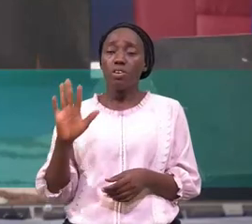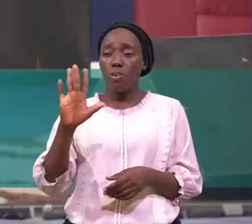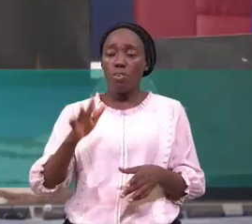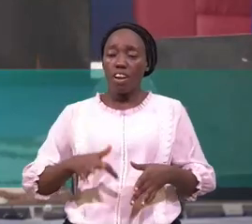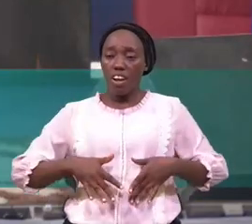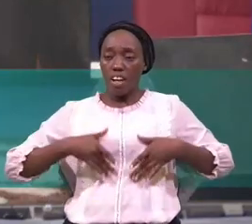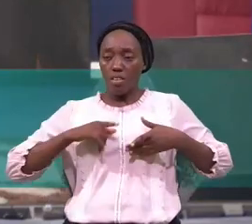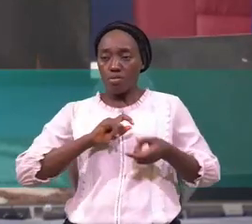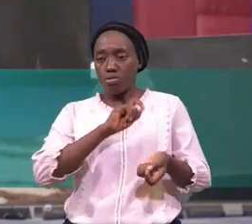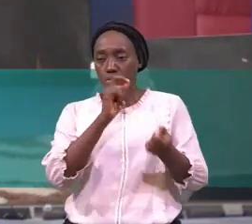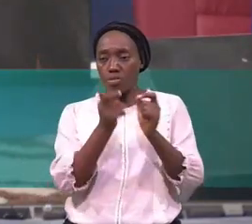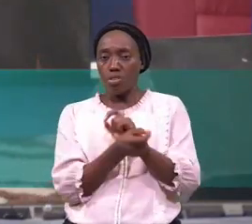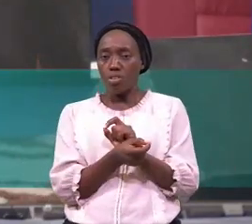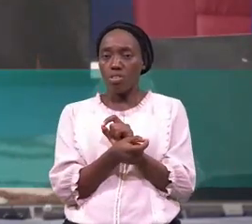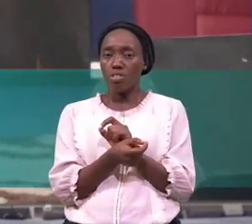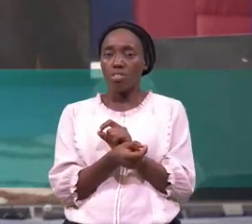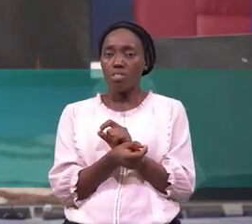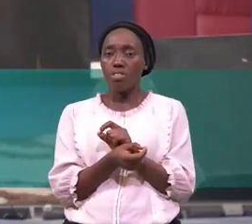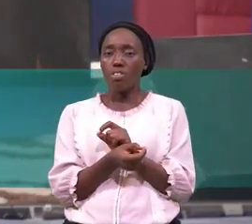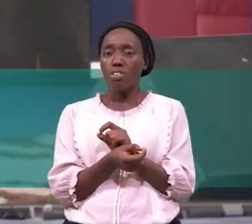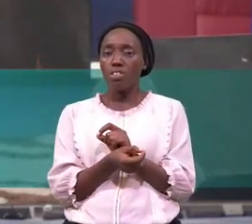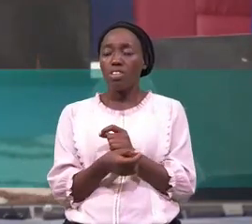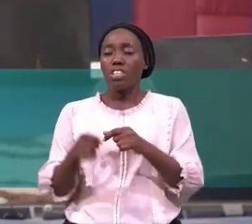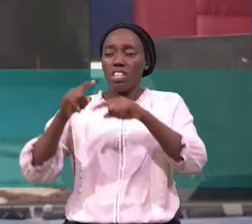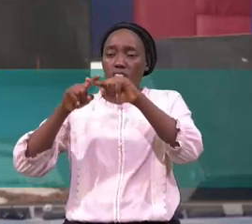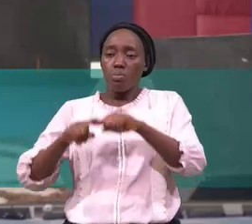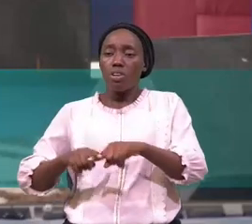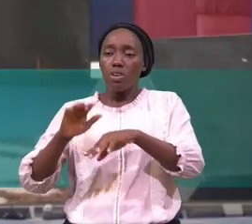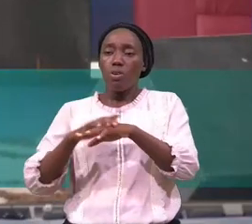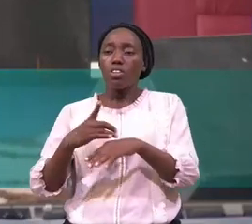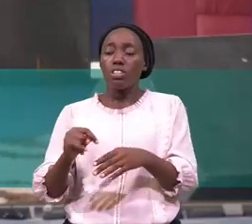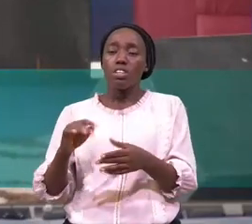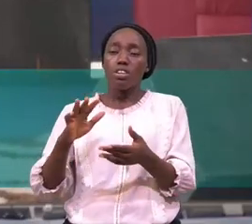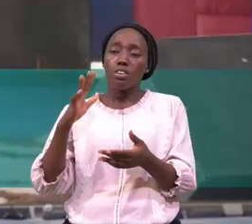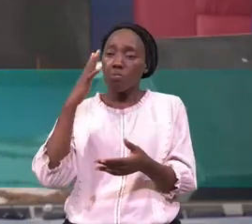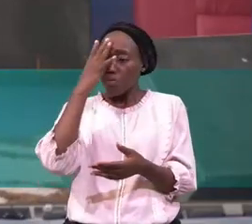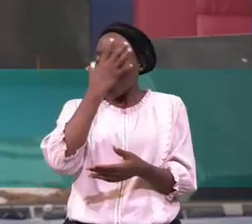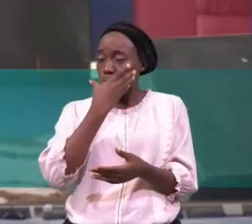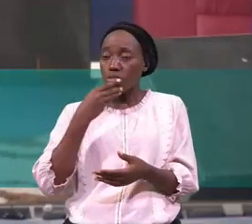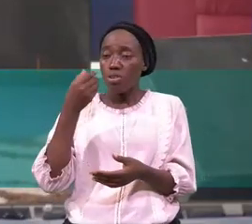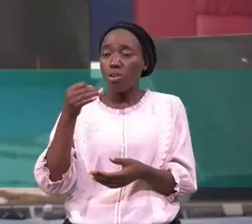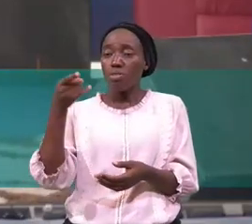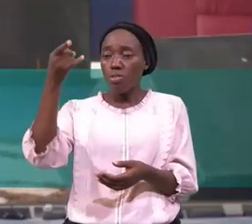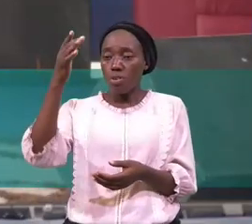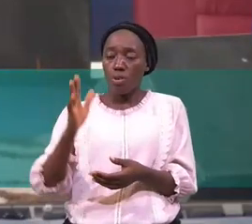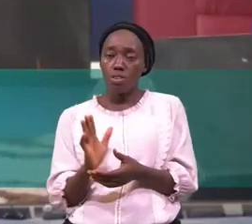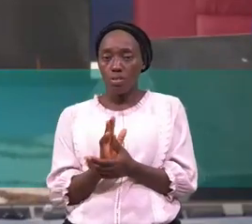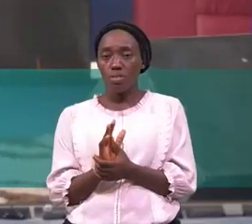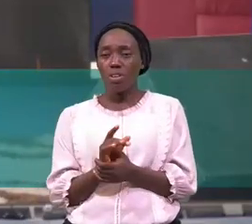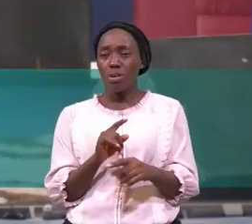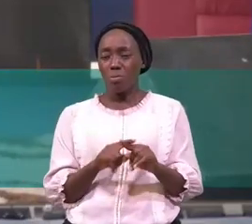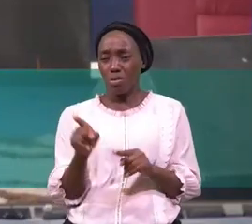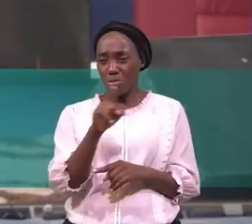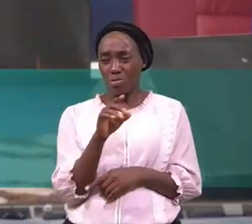Sa vie a été transformée. La vie menée pour la gloire de Dieu. Mais prédicateur,